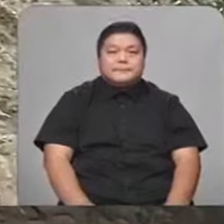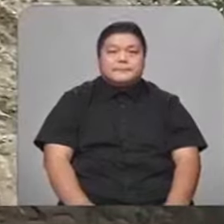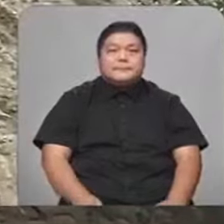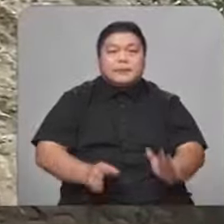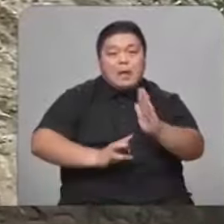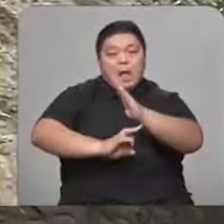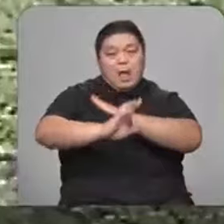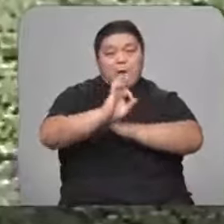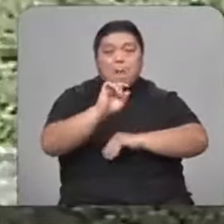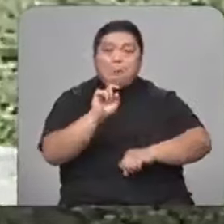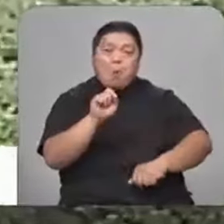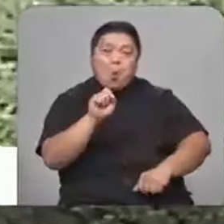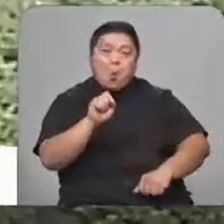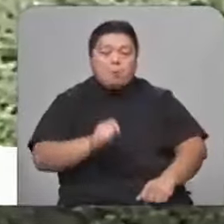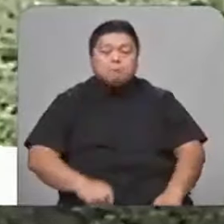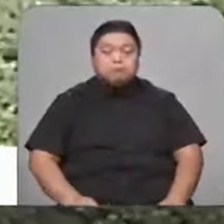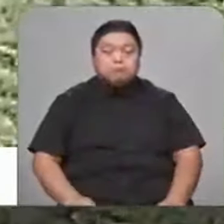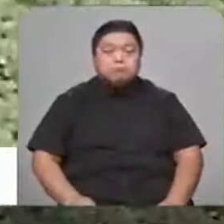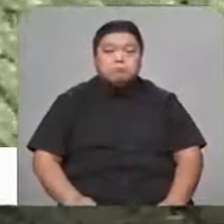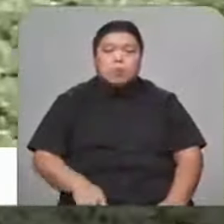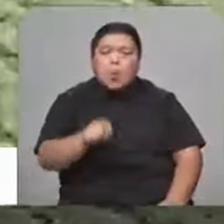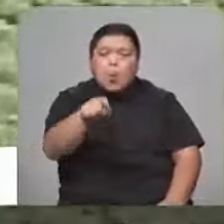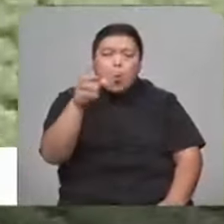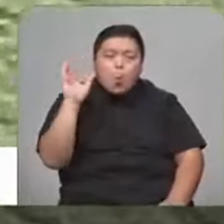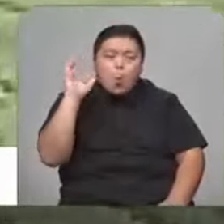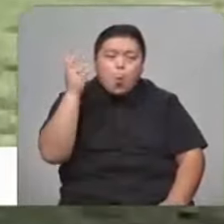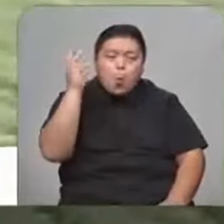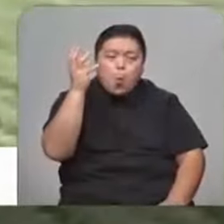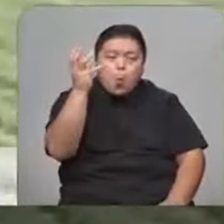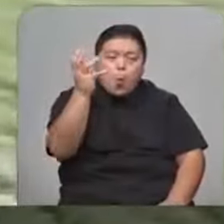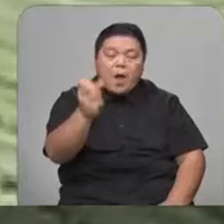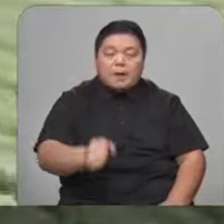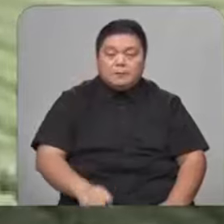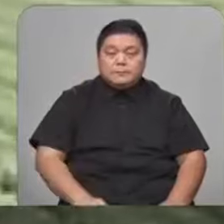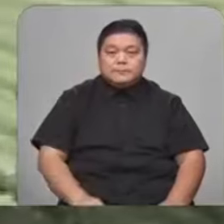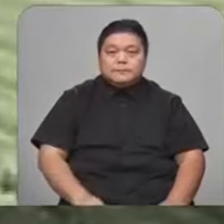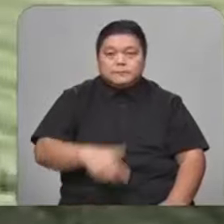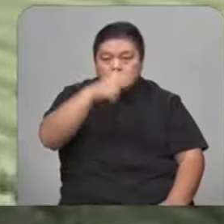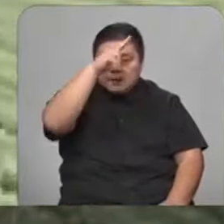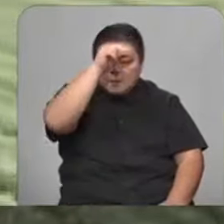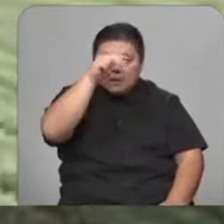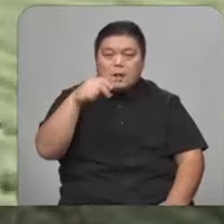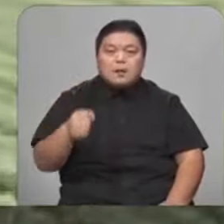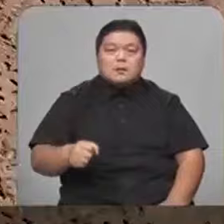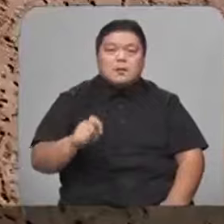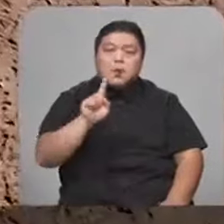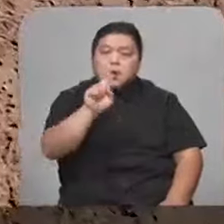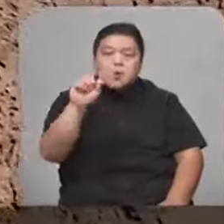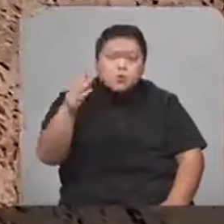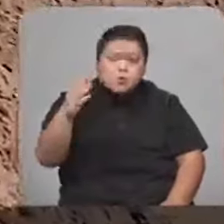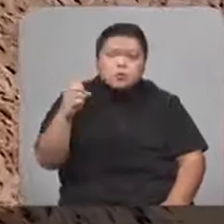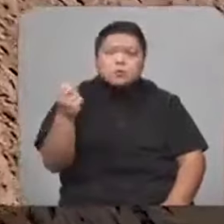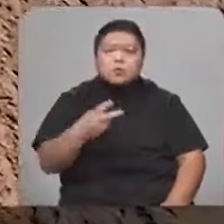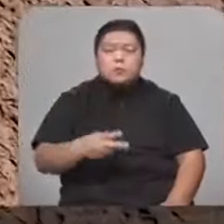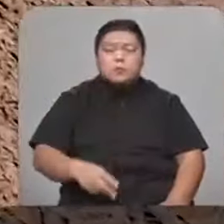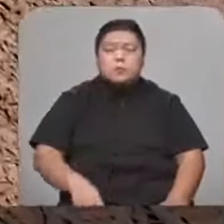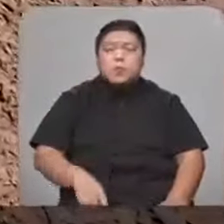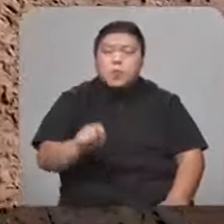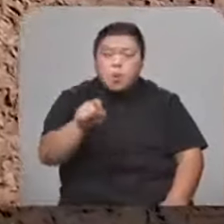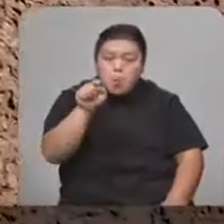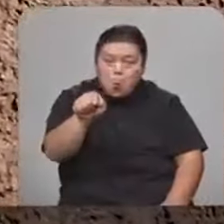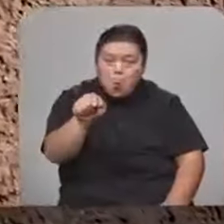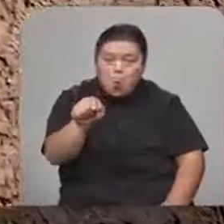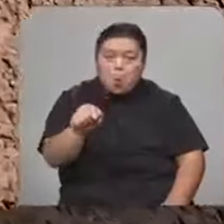이른 아침 안개가 자욱하게 낀 시골에 경광등이 반짝입니다. 경찰차와 구급차입니다. 이들이 도착한